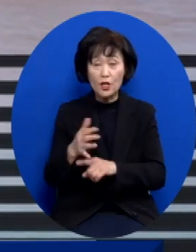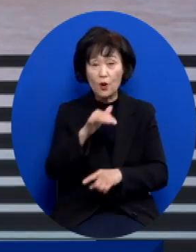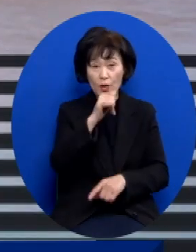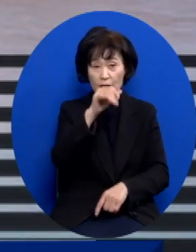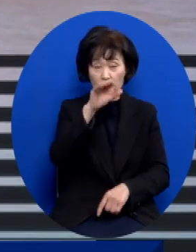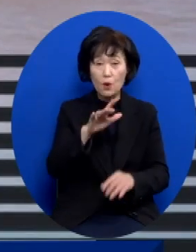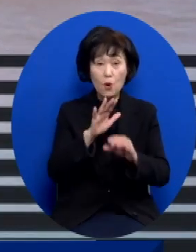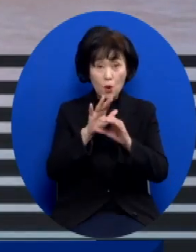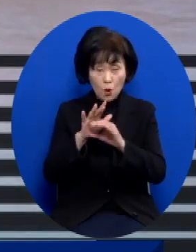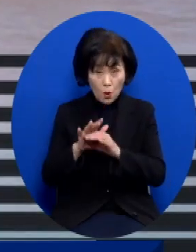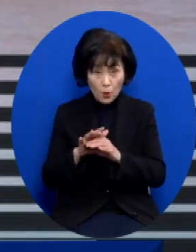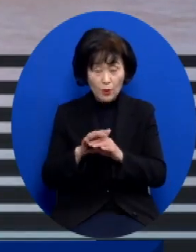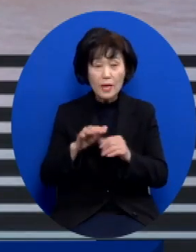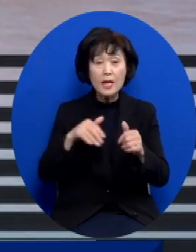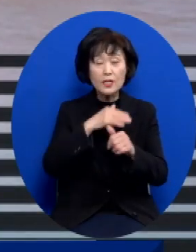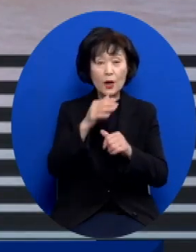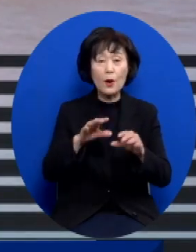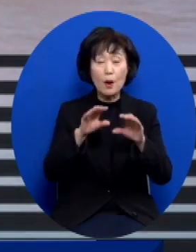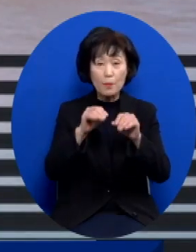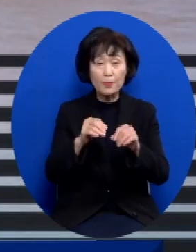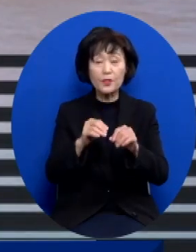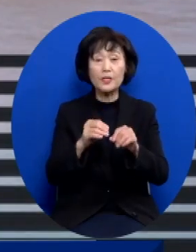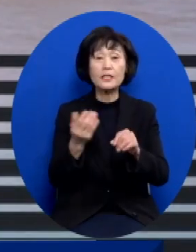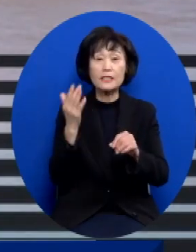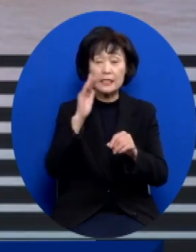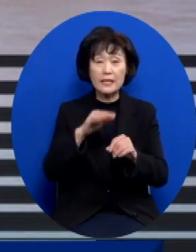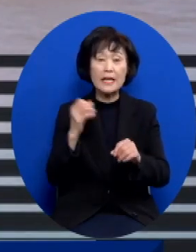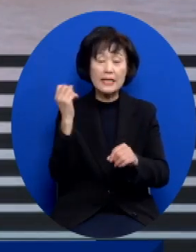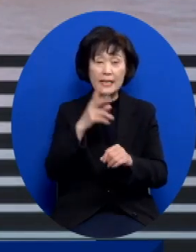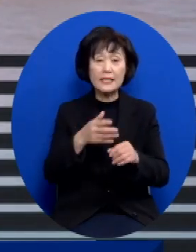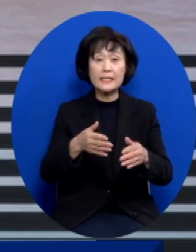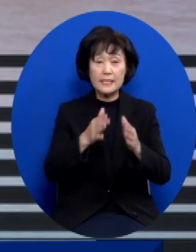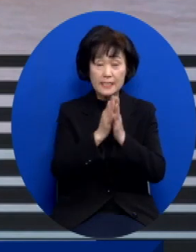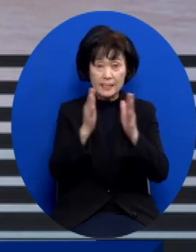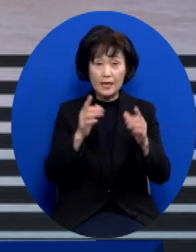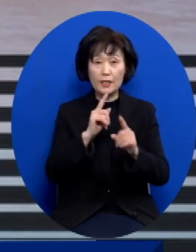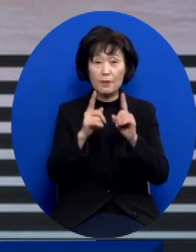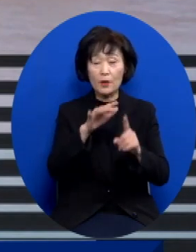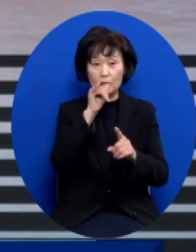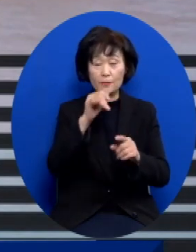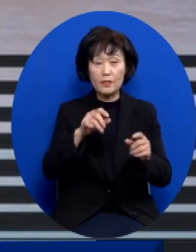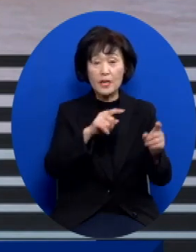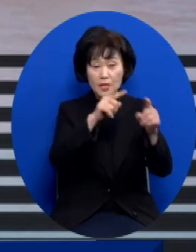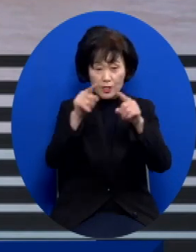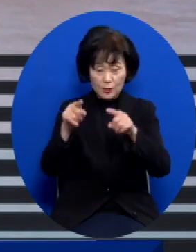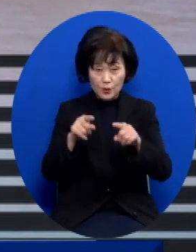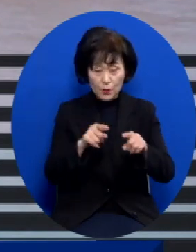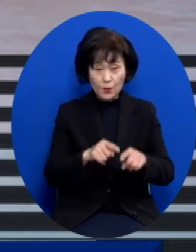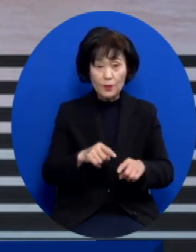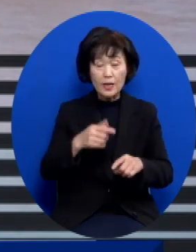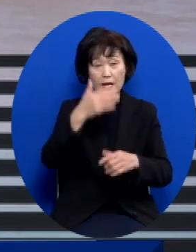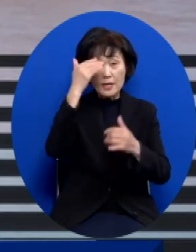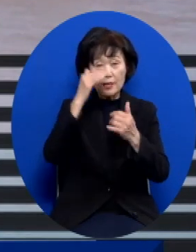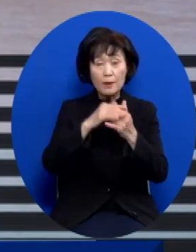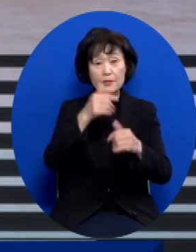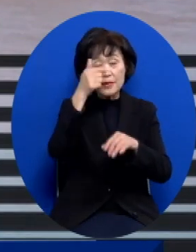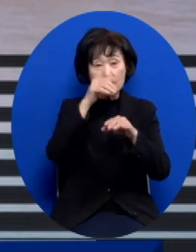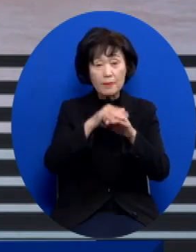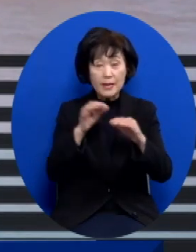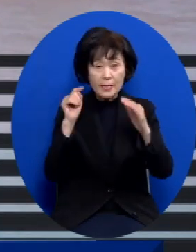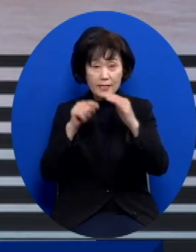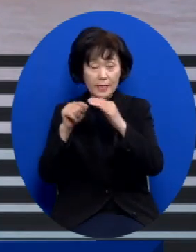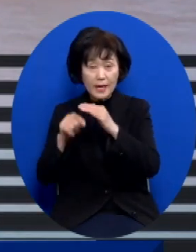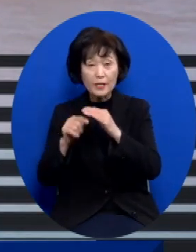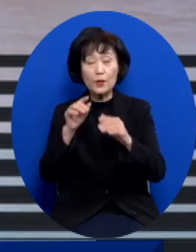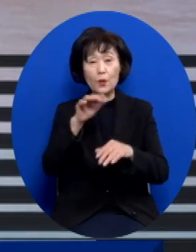잠시 멈췄던 정기 예배를 재개한다고 하는데요. 전국의 다음 세대를 찾아가는 정기 예배로 새로운 비전을 꿈꾸고